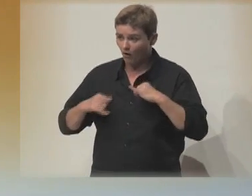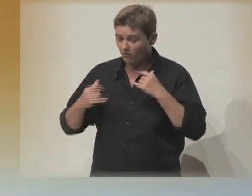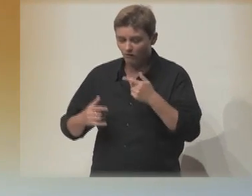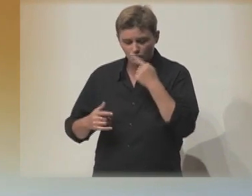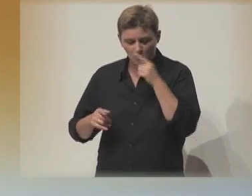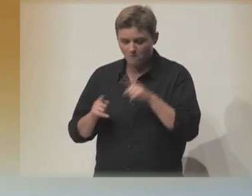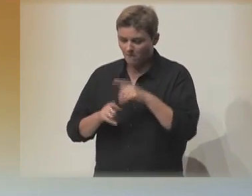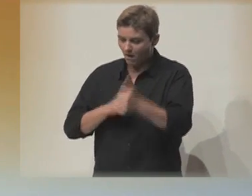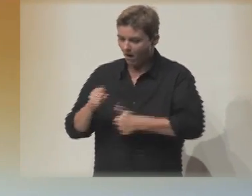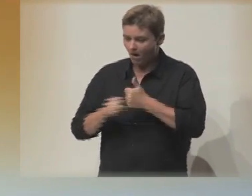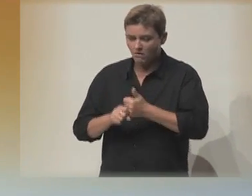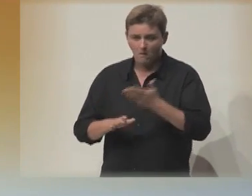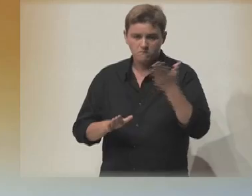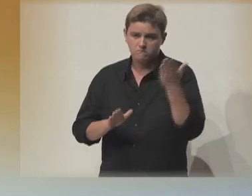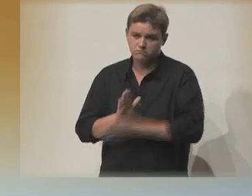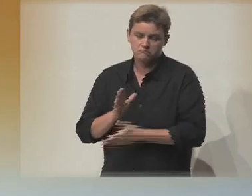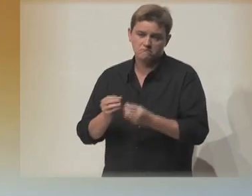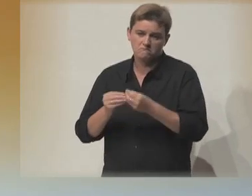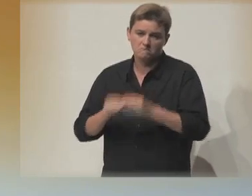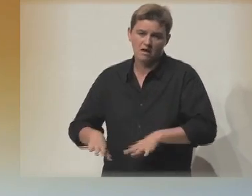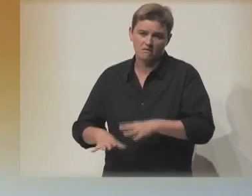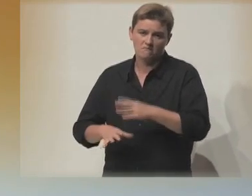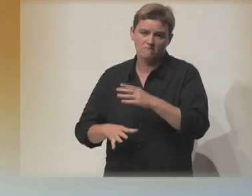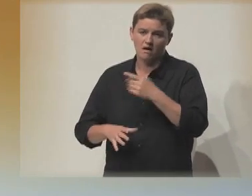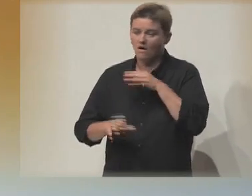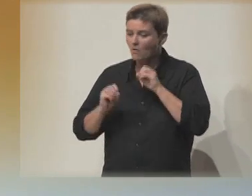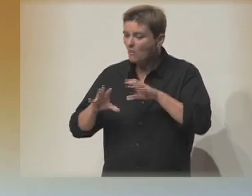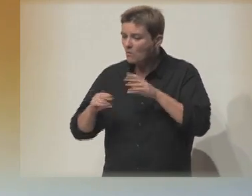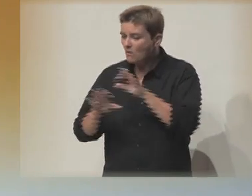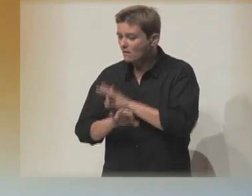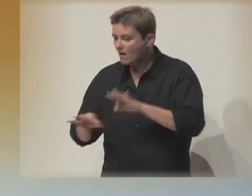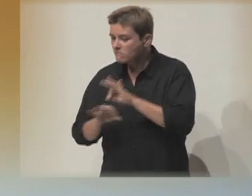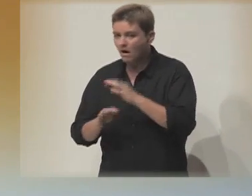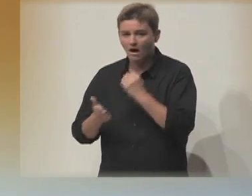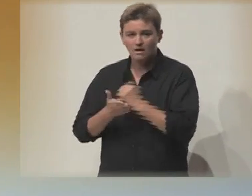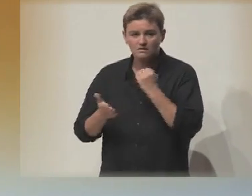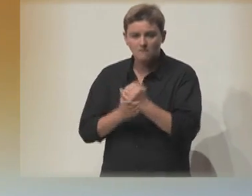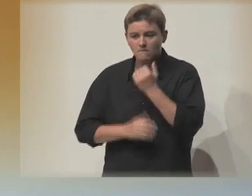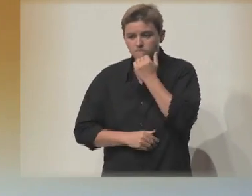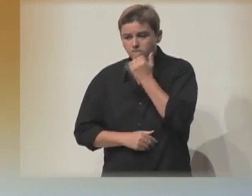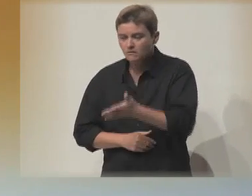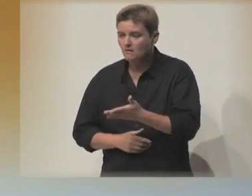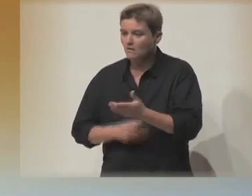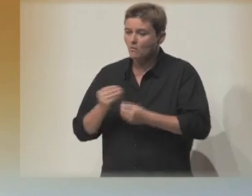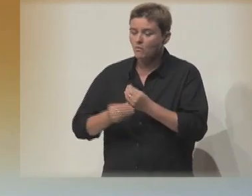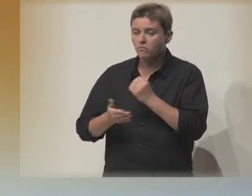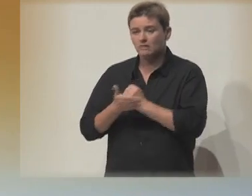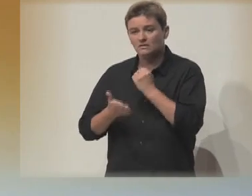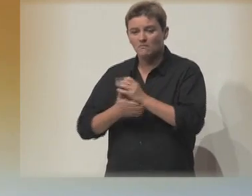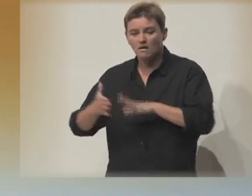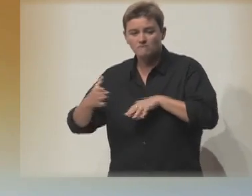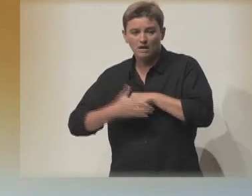manqué leur année ou une part de leur année. Ils n'ont pas eu de cours, pas pu passer leurs examens, ou ont eu du mal à passer leurs